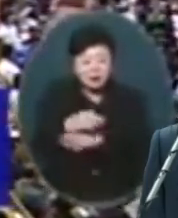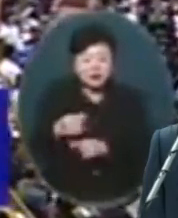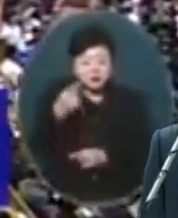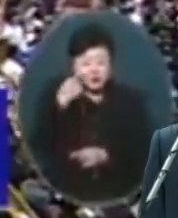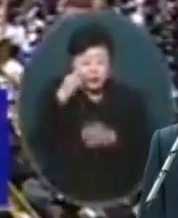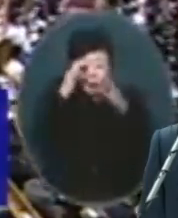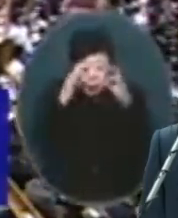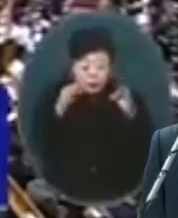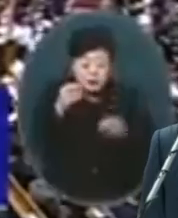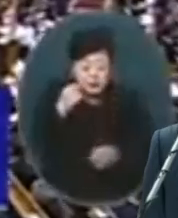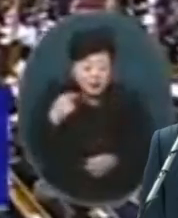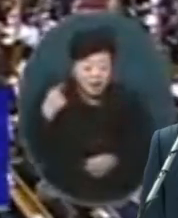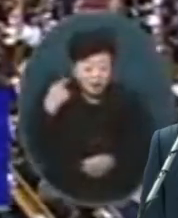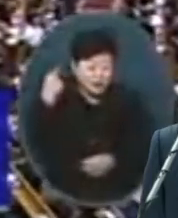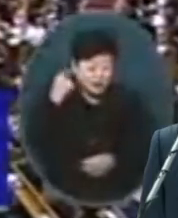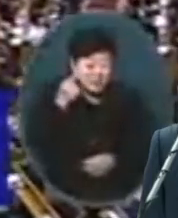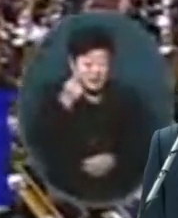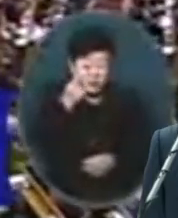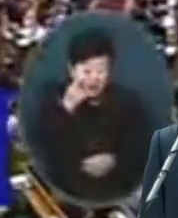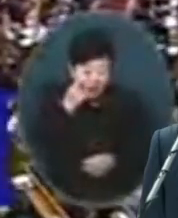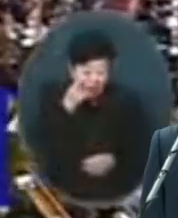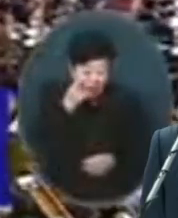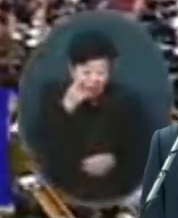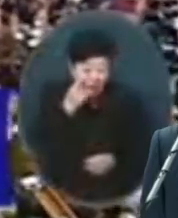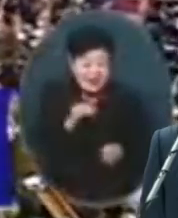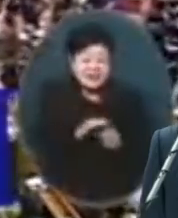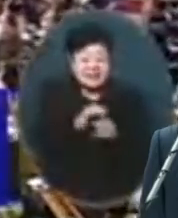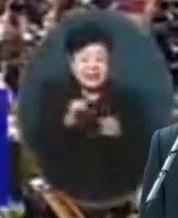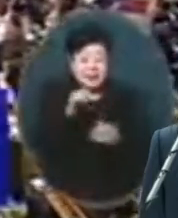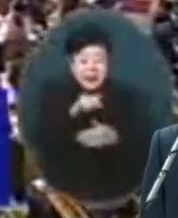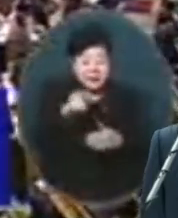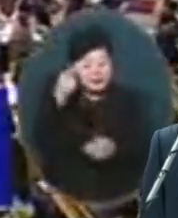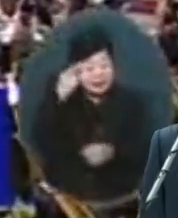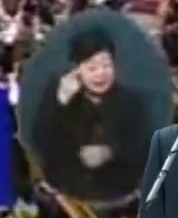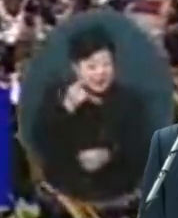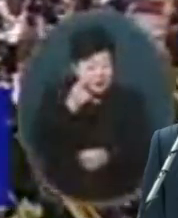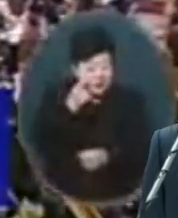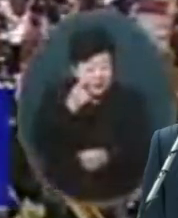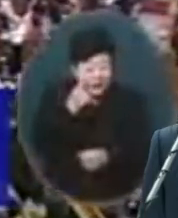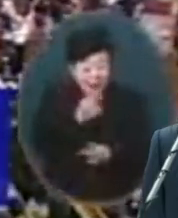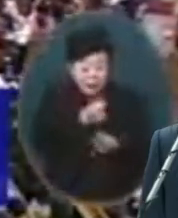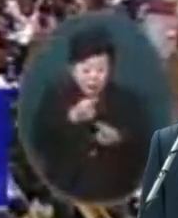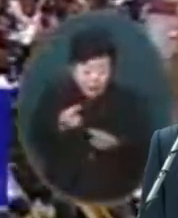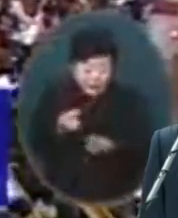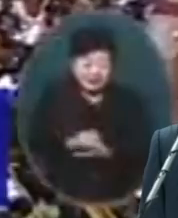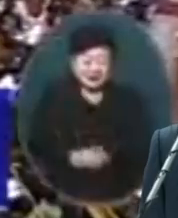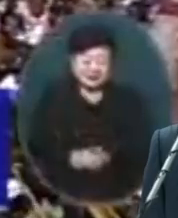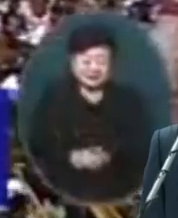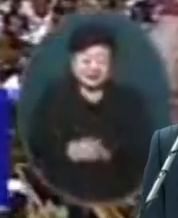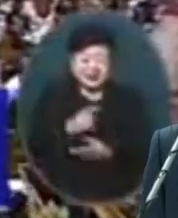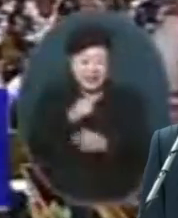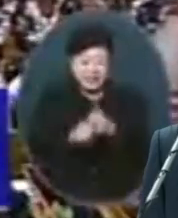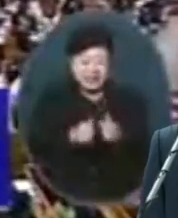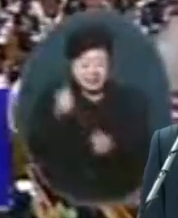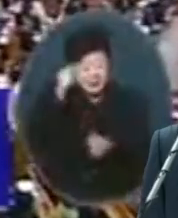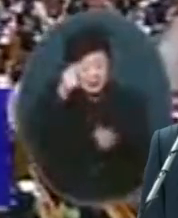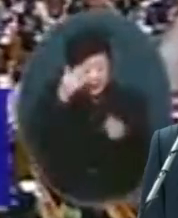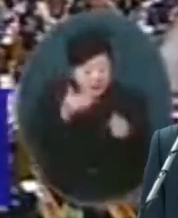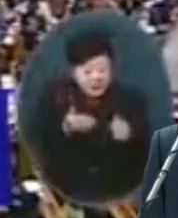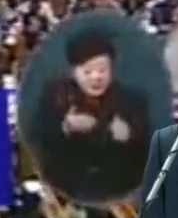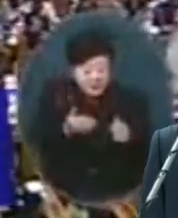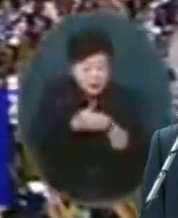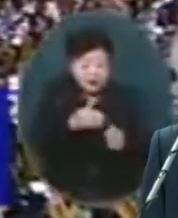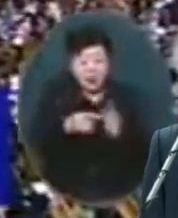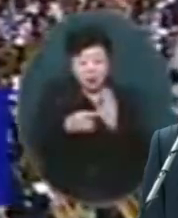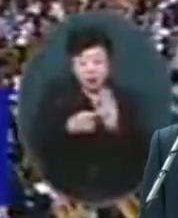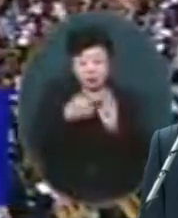것은 눈으로 보지 못하고 귀로 듣지 못하고 사람의 마음으로 생각지도 못하였다함과 같으니라. 오직 하나님이 성령으로 이것을